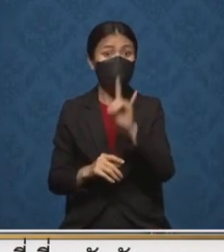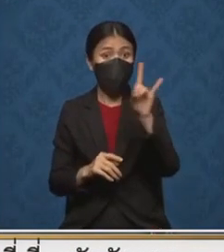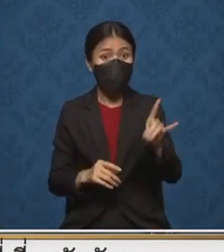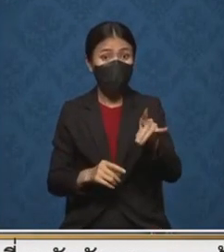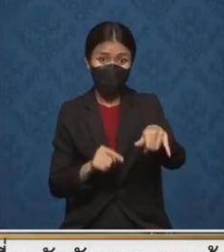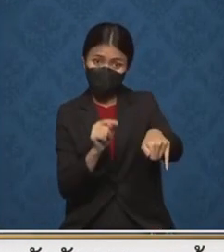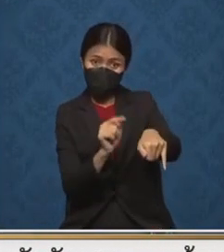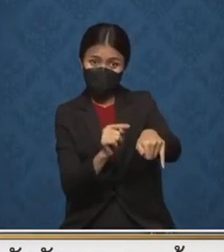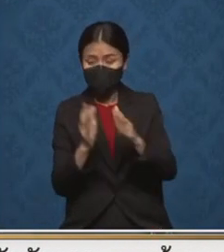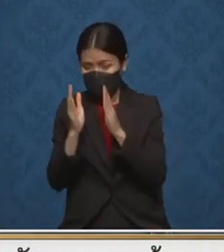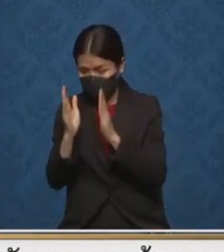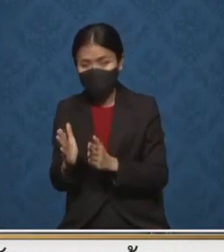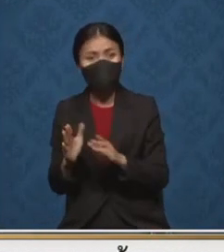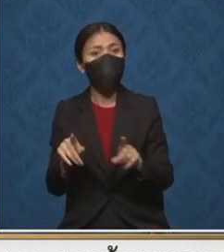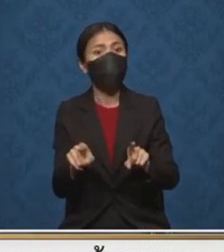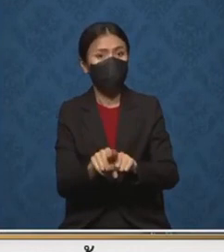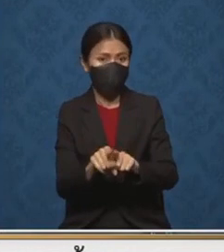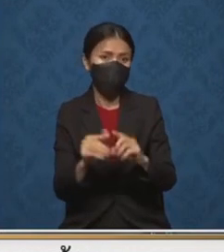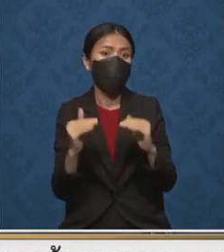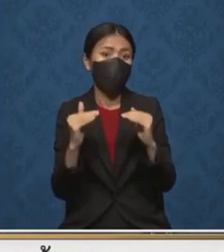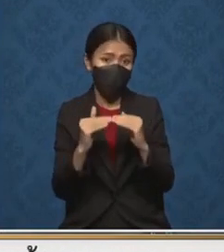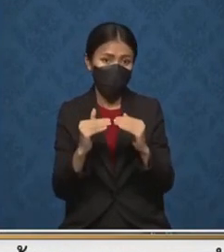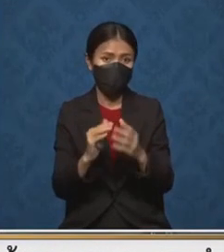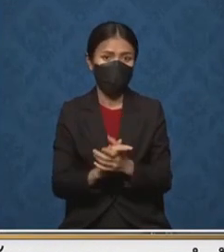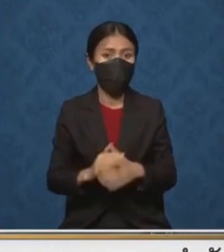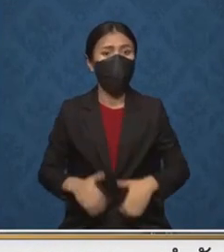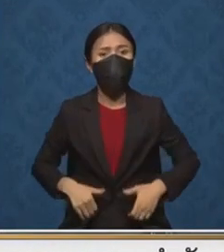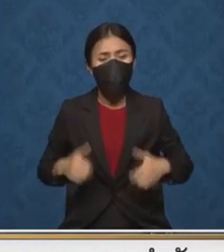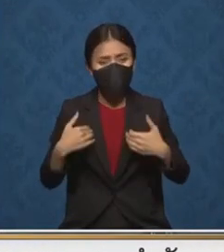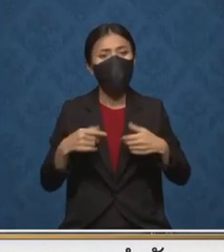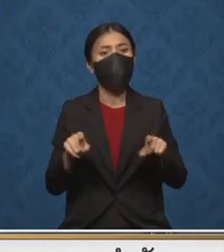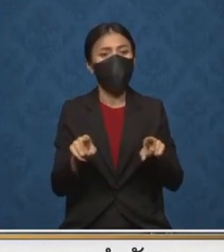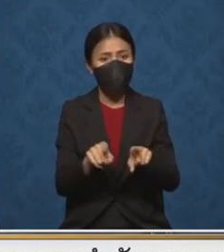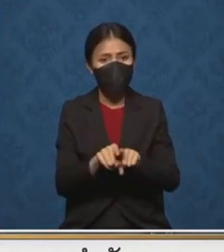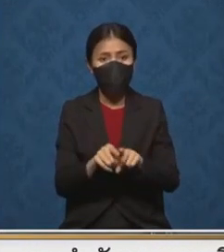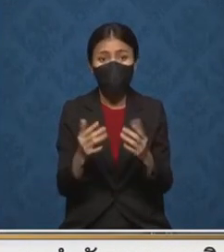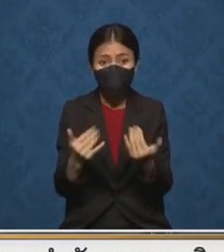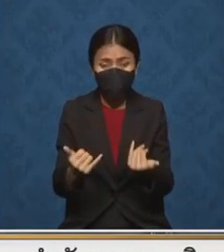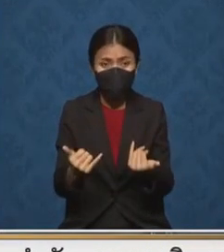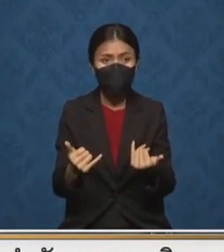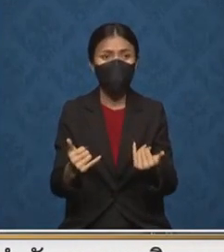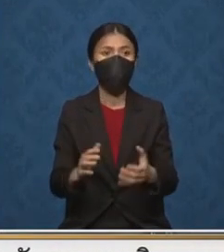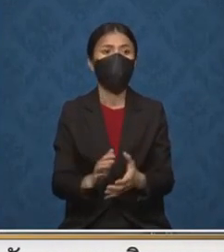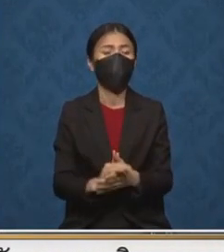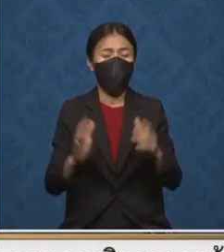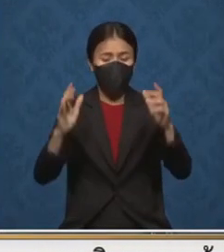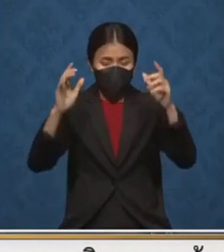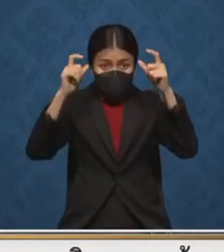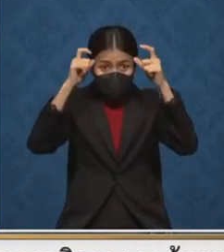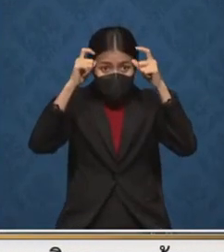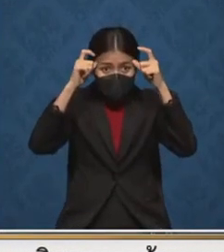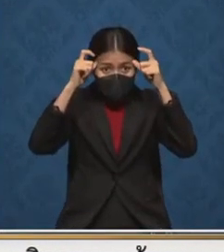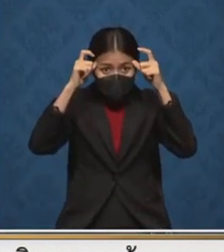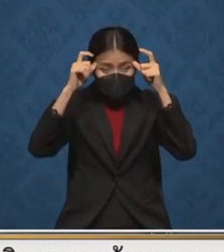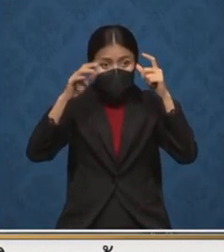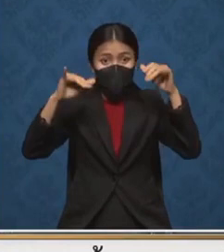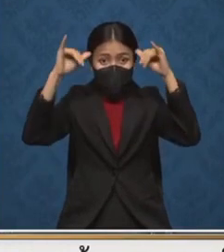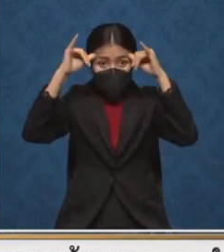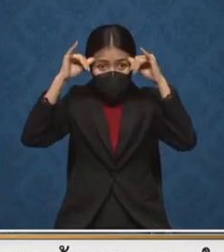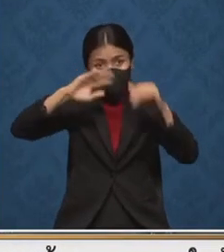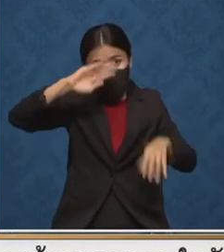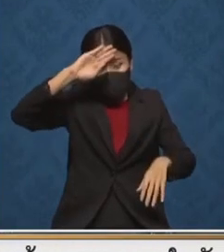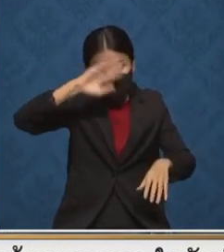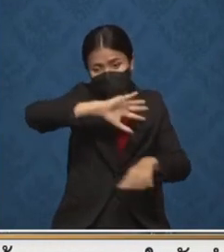ขณะนี้ทราบว่ากระบือที่ป่วยสะสมทั้งสิ้น 1แสน 20,000